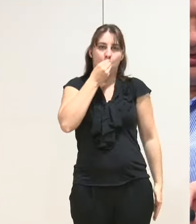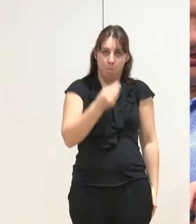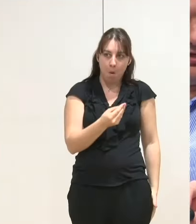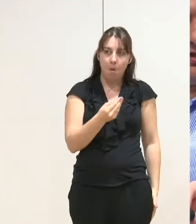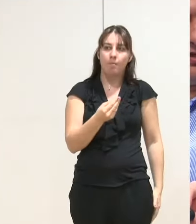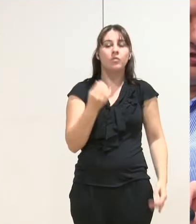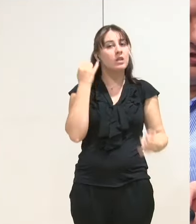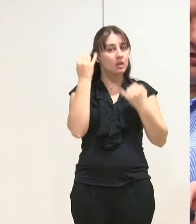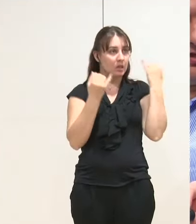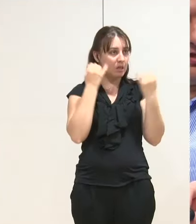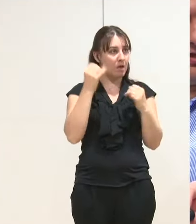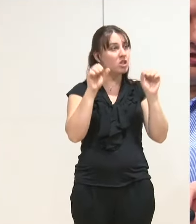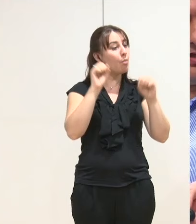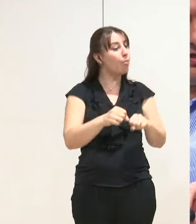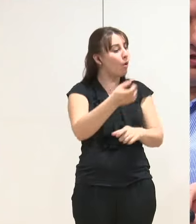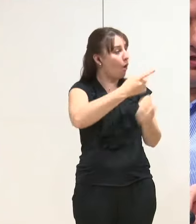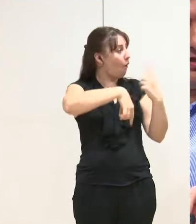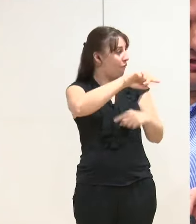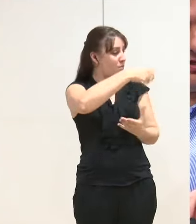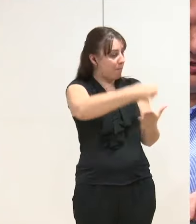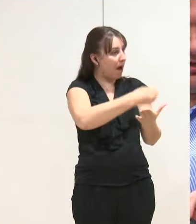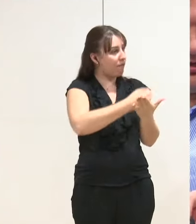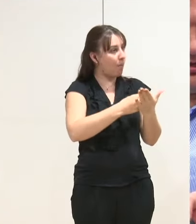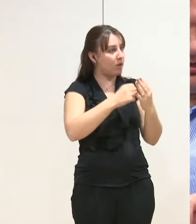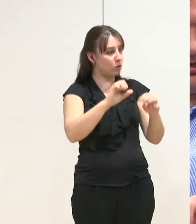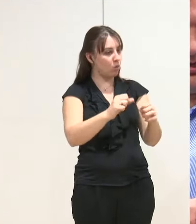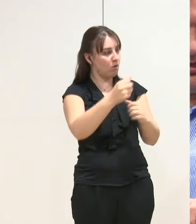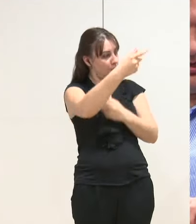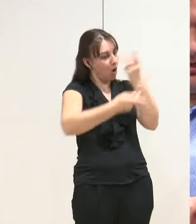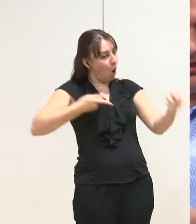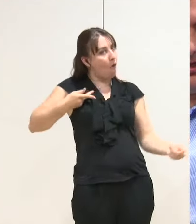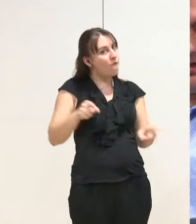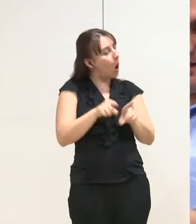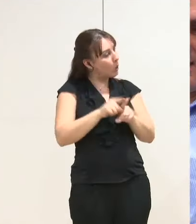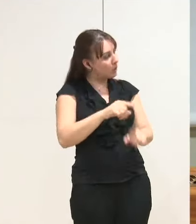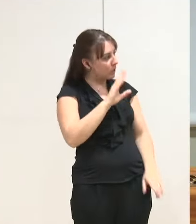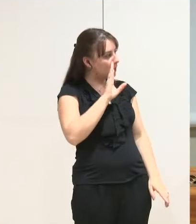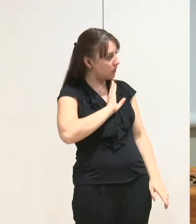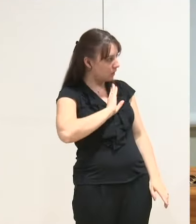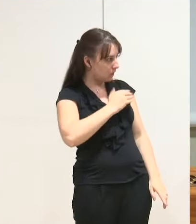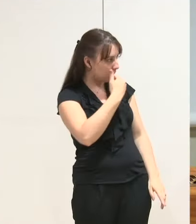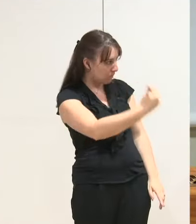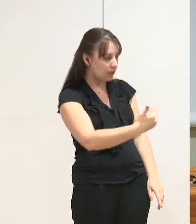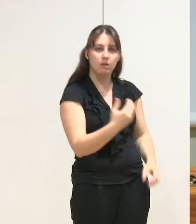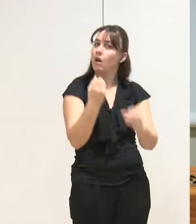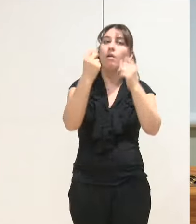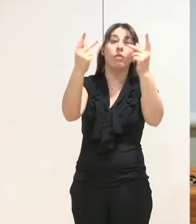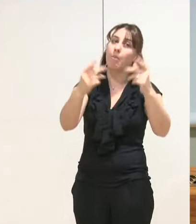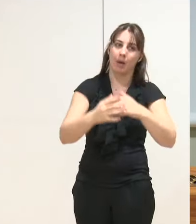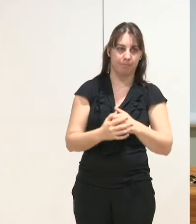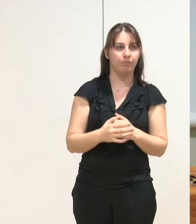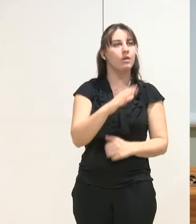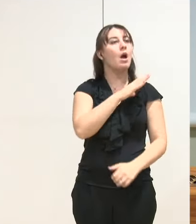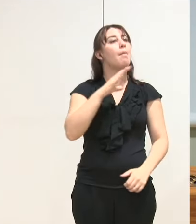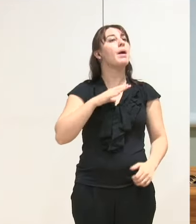si nous pouvons être destinataire de ces informations également je vous en serai reconnaissant merci très bien alors dans l'ordre madame